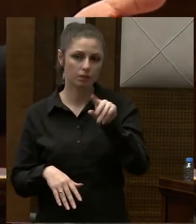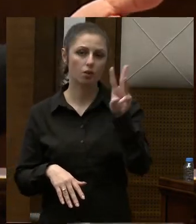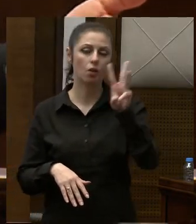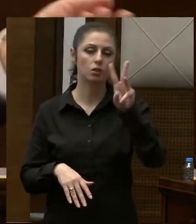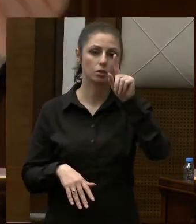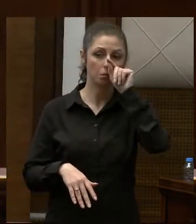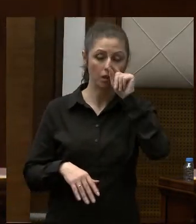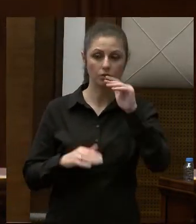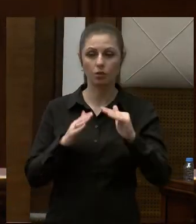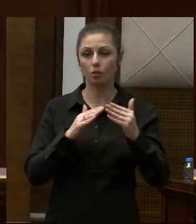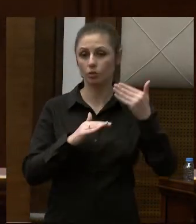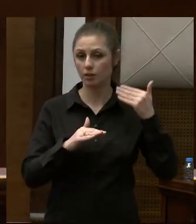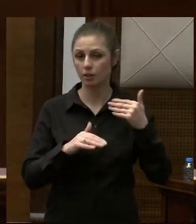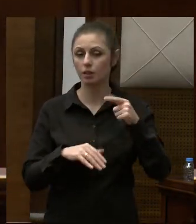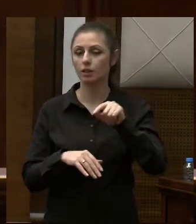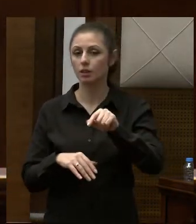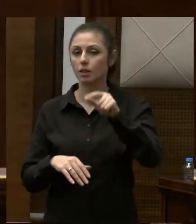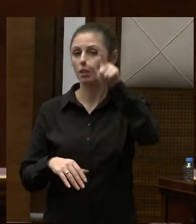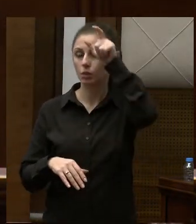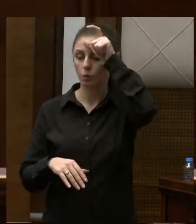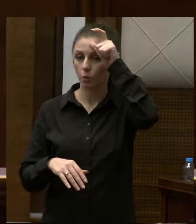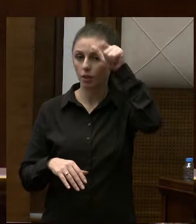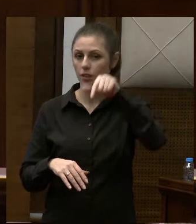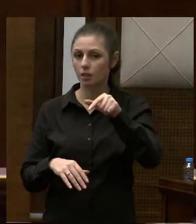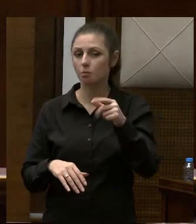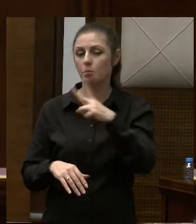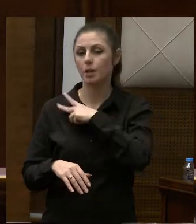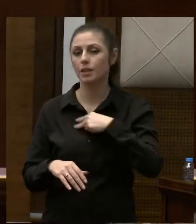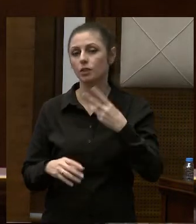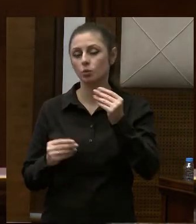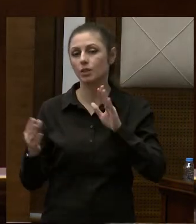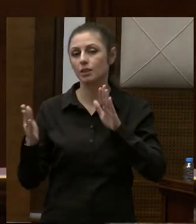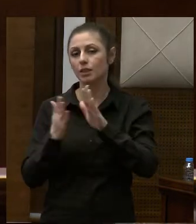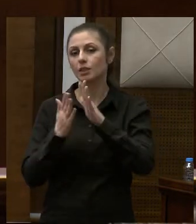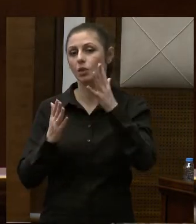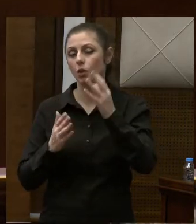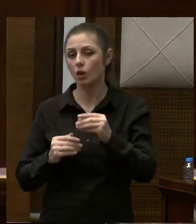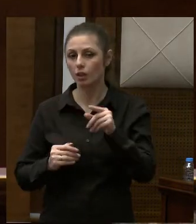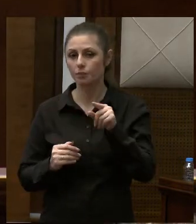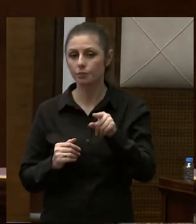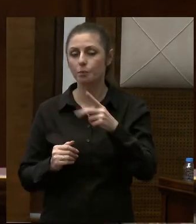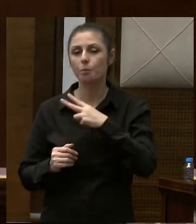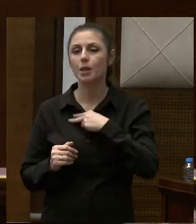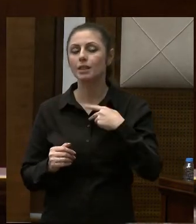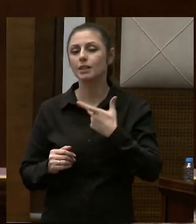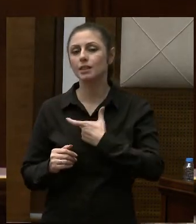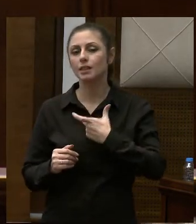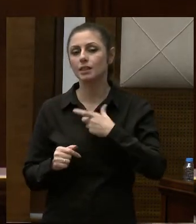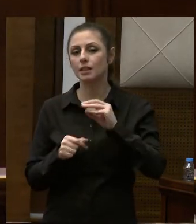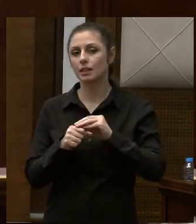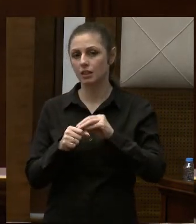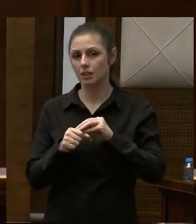kadar Türkiye'deki belediyeleri çok yakından ilgilendiren belediye yasasıyla